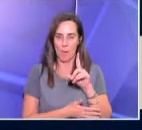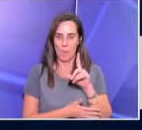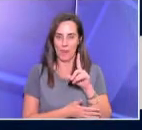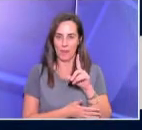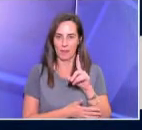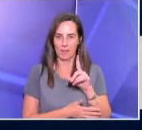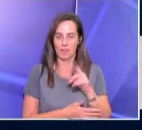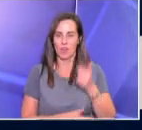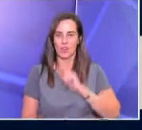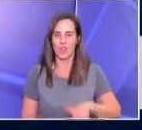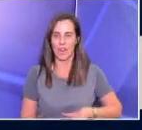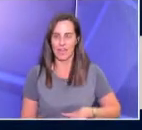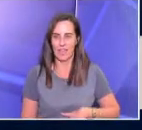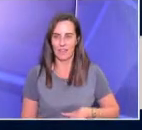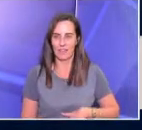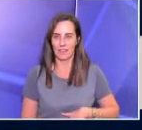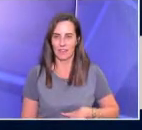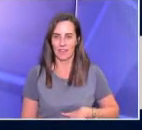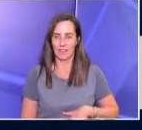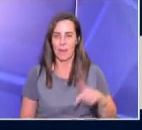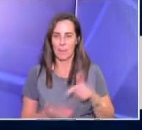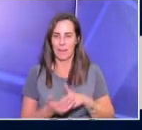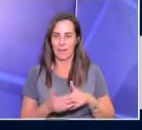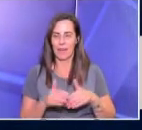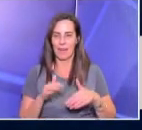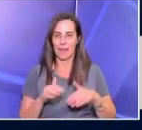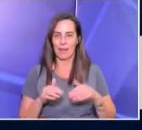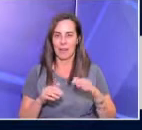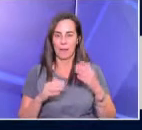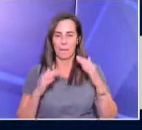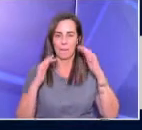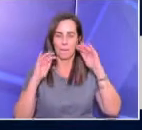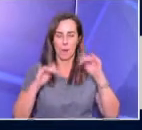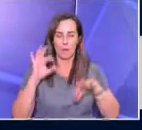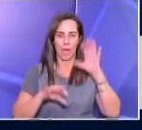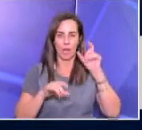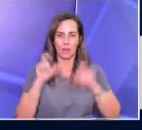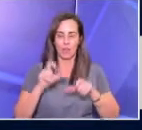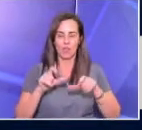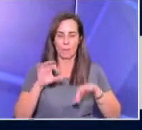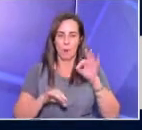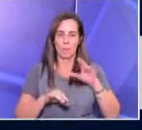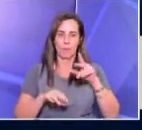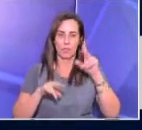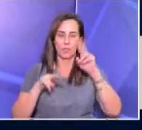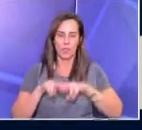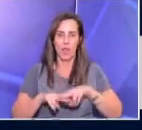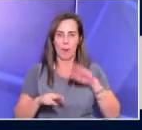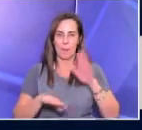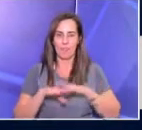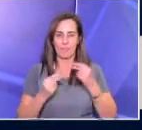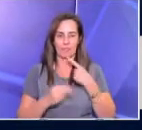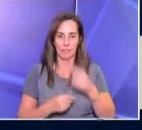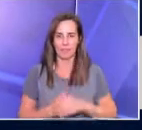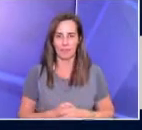השנים, ראש העיר המכהן, נוכח ההצבעה יותר נמוכה, בדרך כלל נשאר במקומו, אבל זה... אבל תכף נדבר על זה.